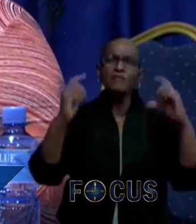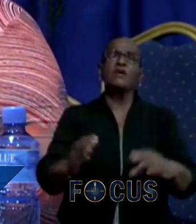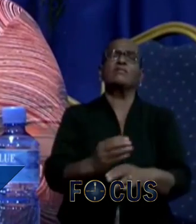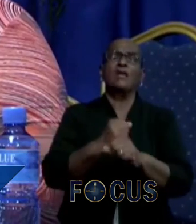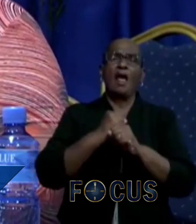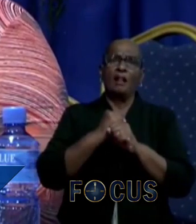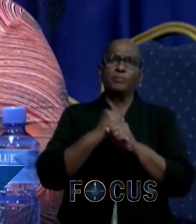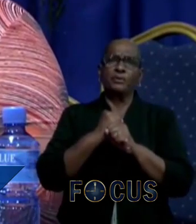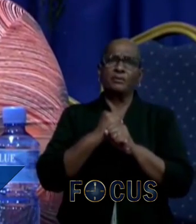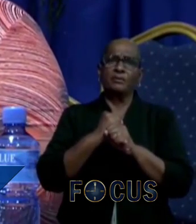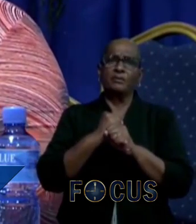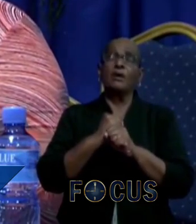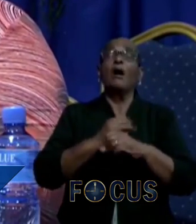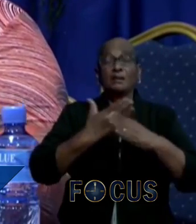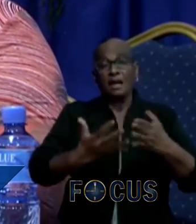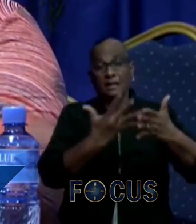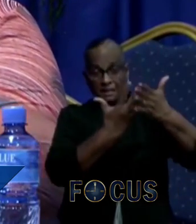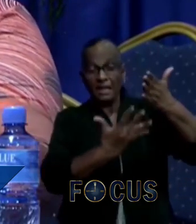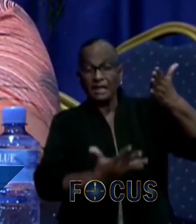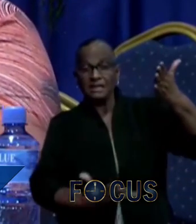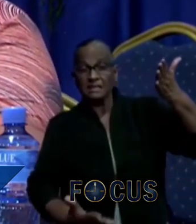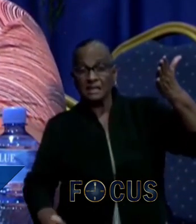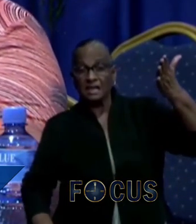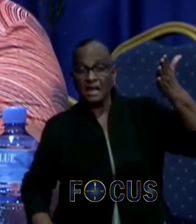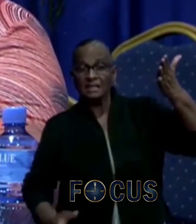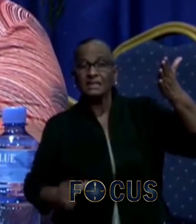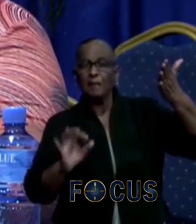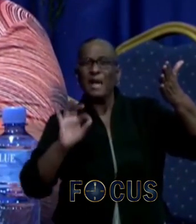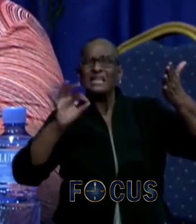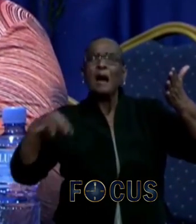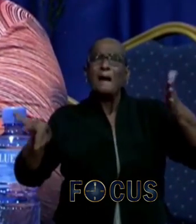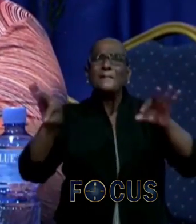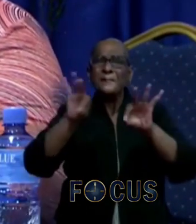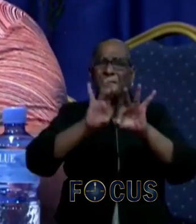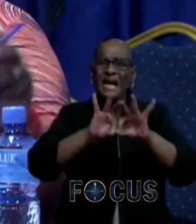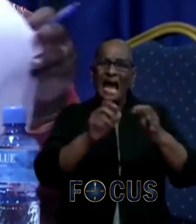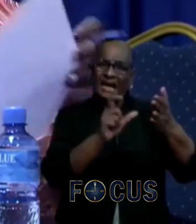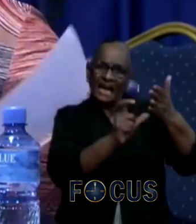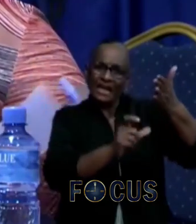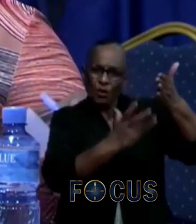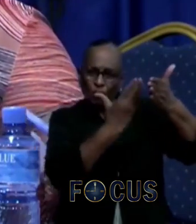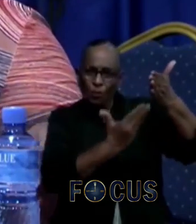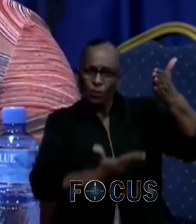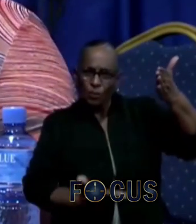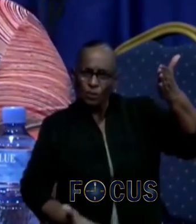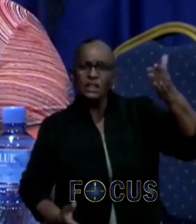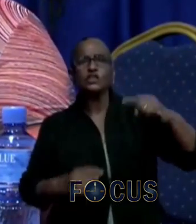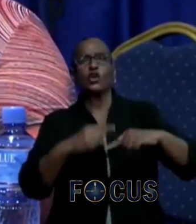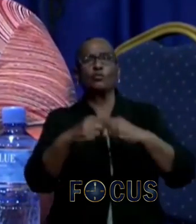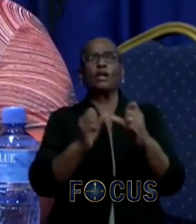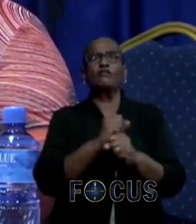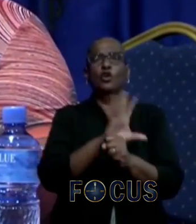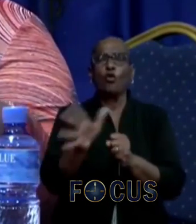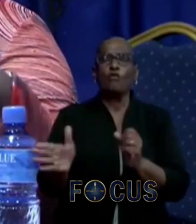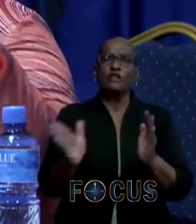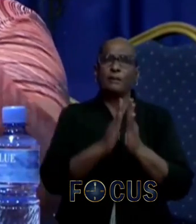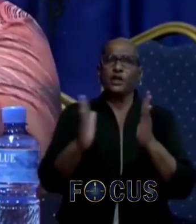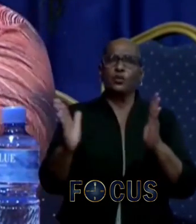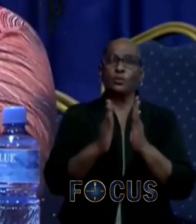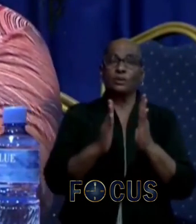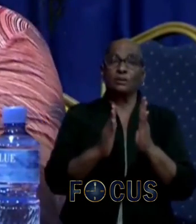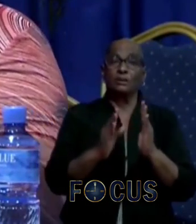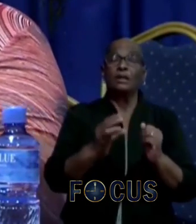dus deze lijst met strategische goederen is ontwikkeld tijdens deze COVID-periode. Er zijn